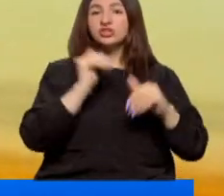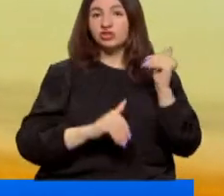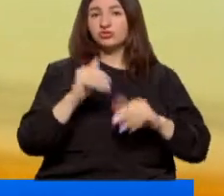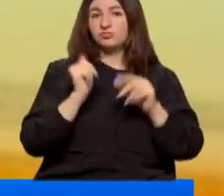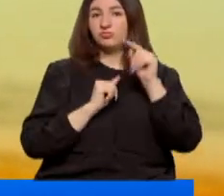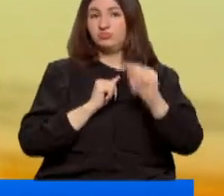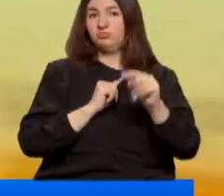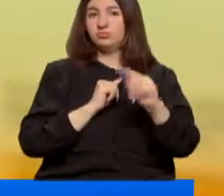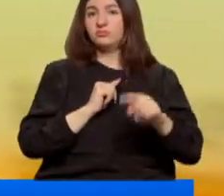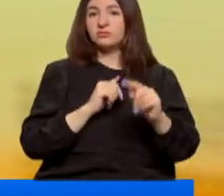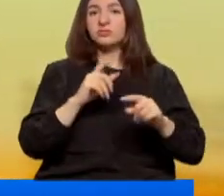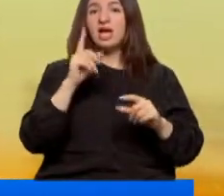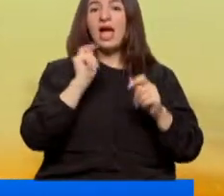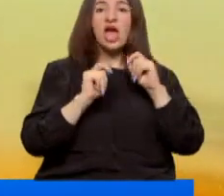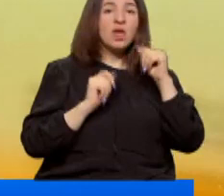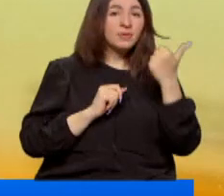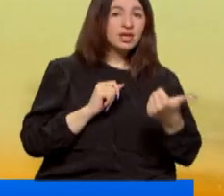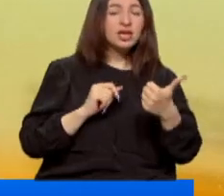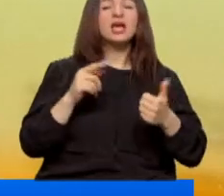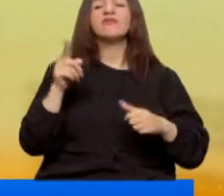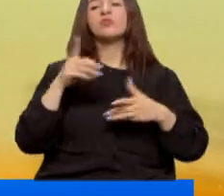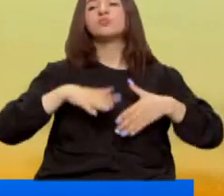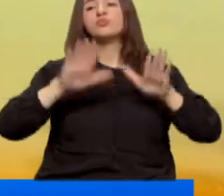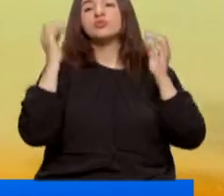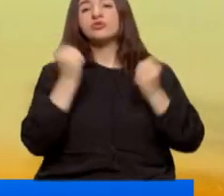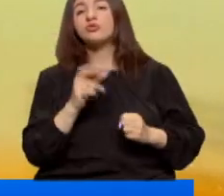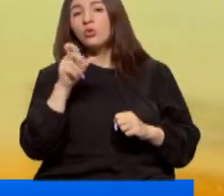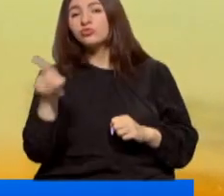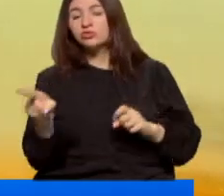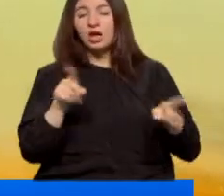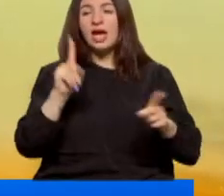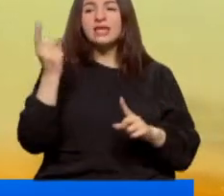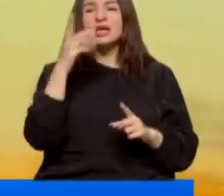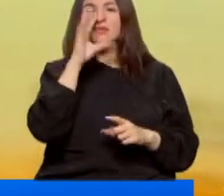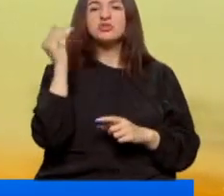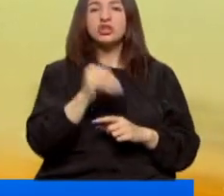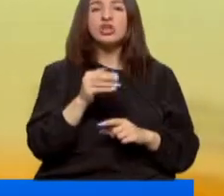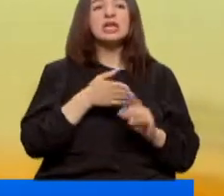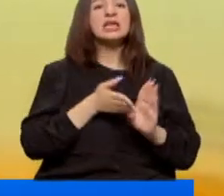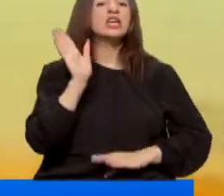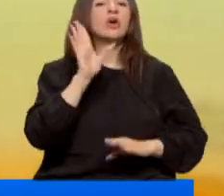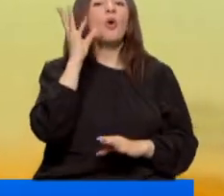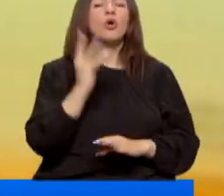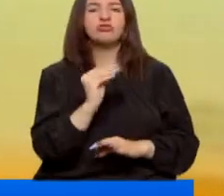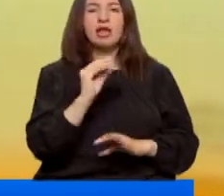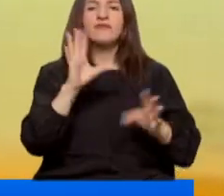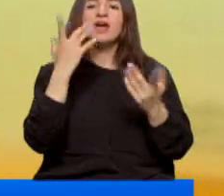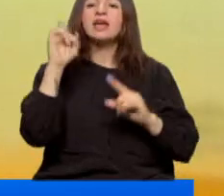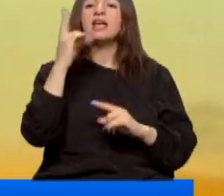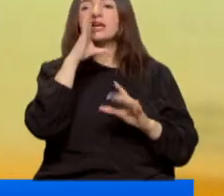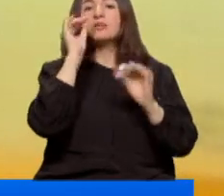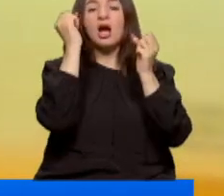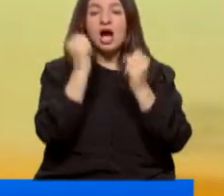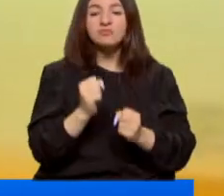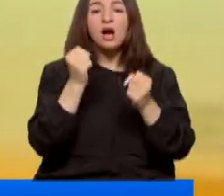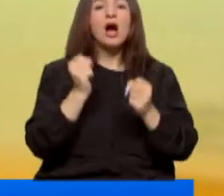seçimlerde ekonomi ve mülteciler, iktidara kimin geleceğini, kimin gideceğini veya iktidarda kimin